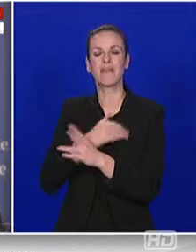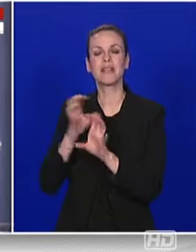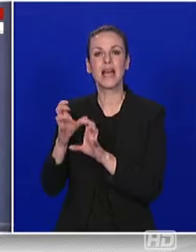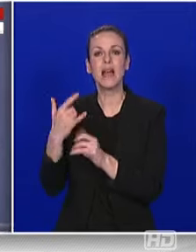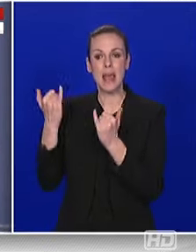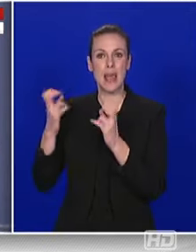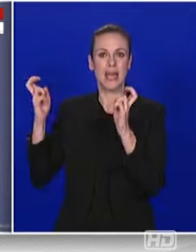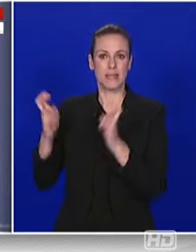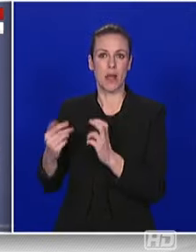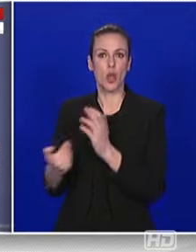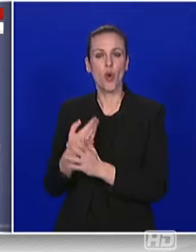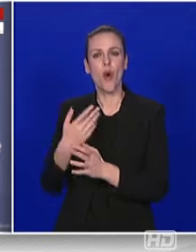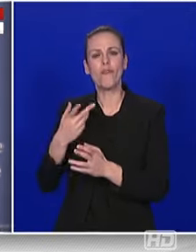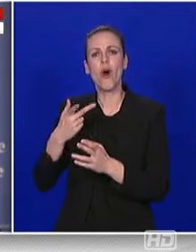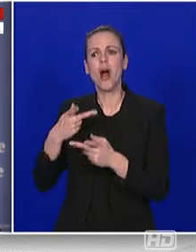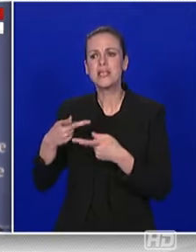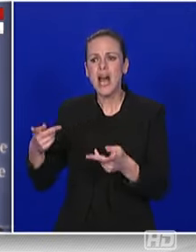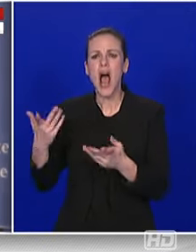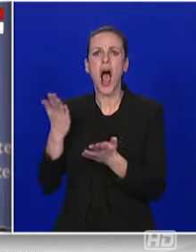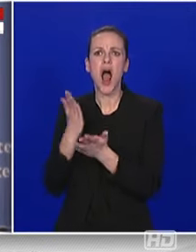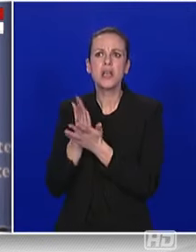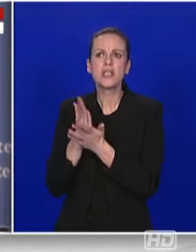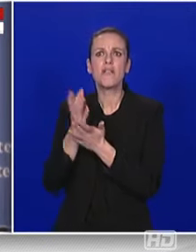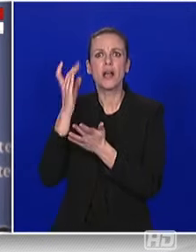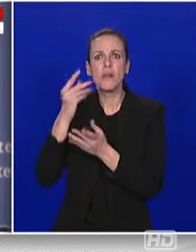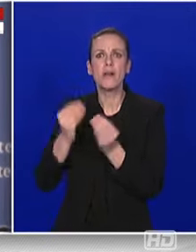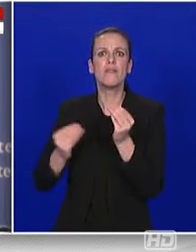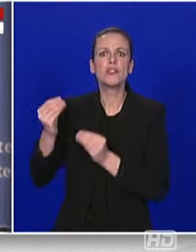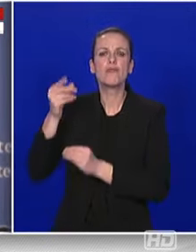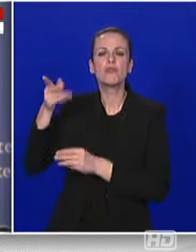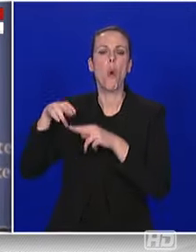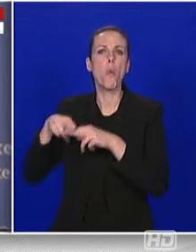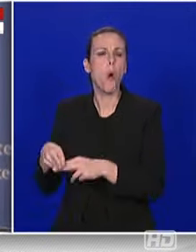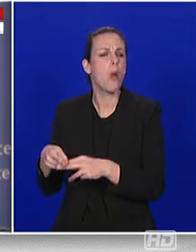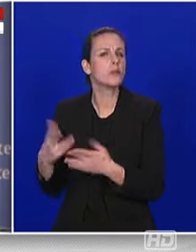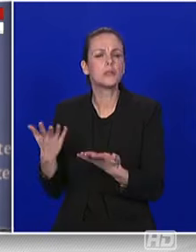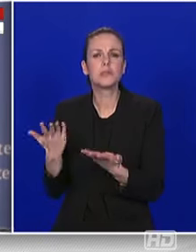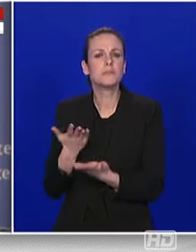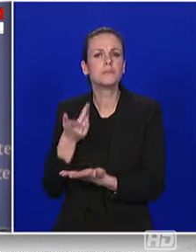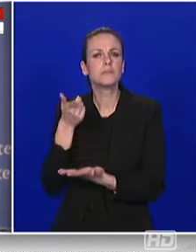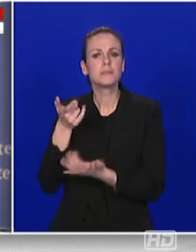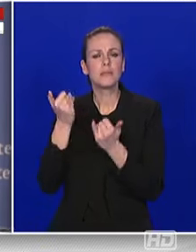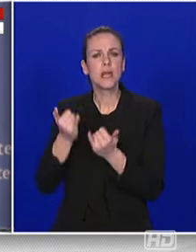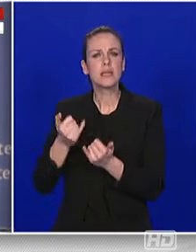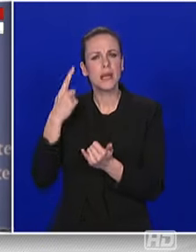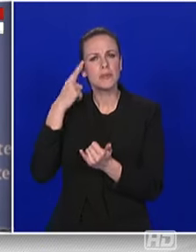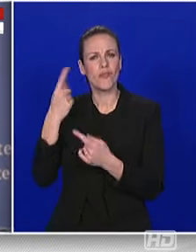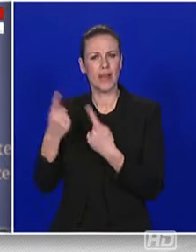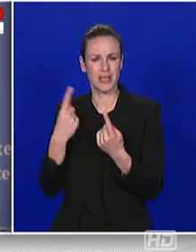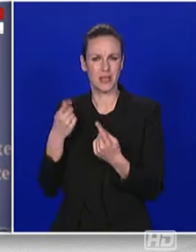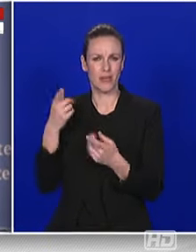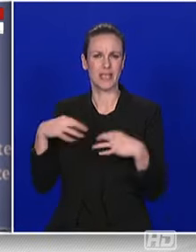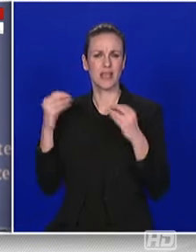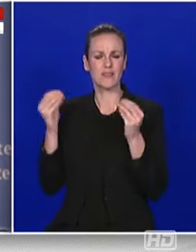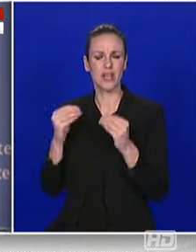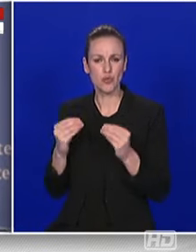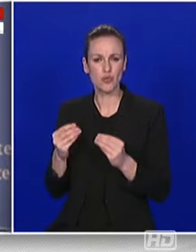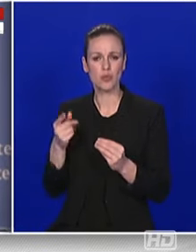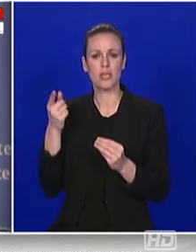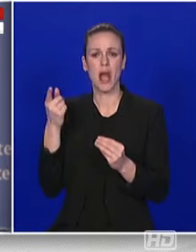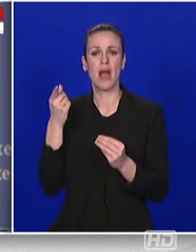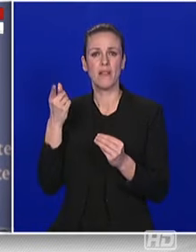manje novozaraženih, no mi svaki dan bilježimo više hospitaliziranih. Kako vi trenutno ocjenjujete situaciju u zdravstvenom sustavu? I govorili